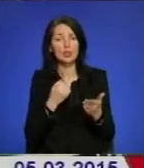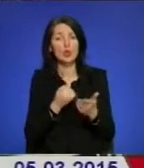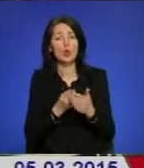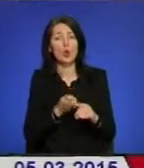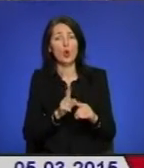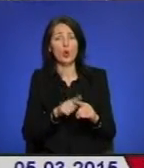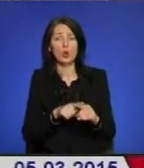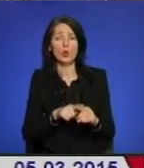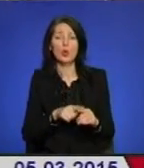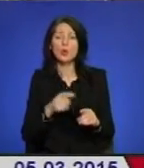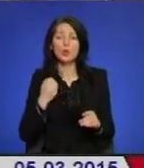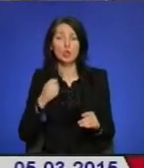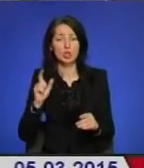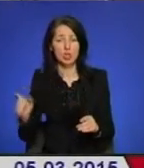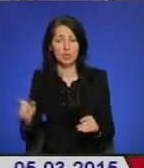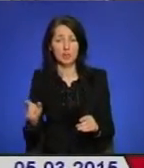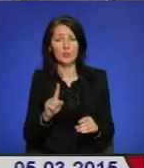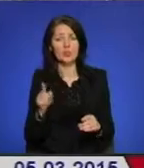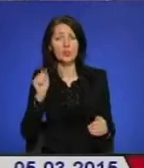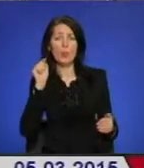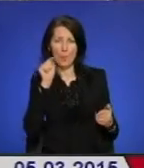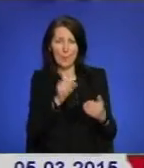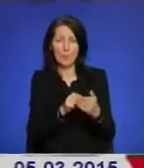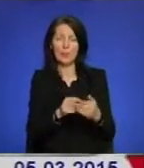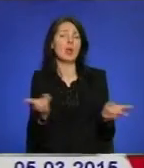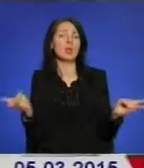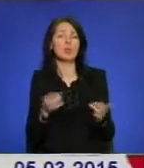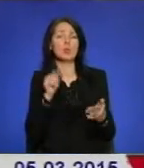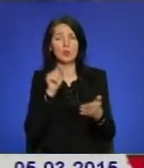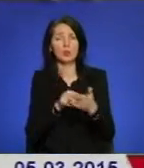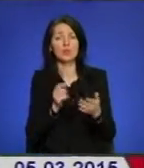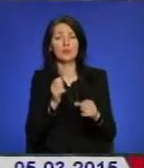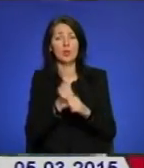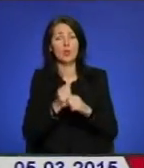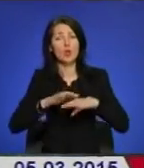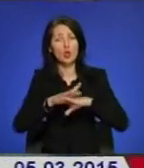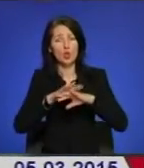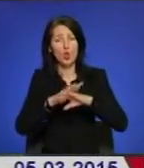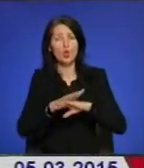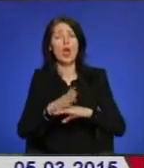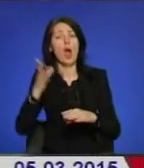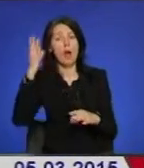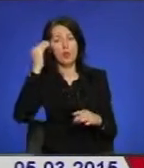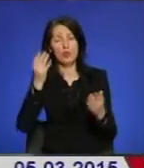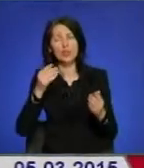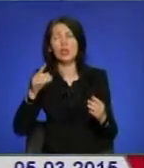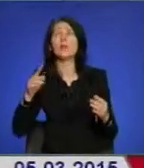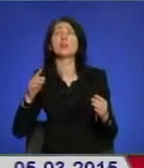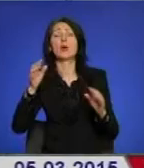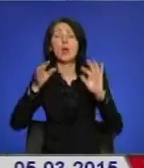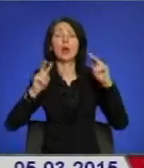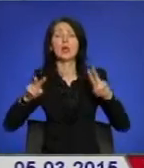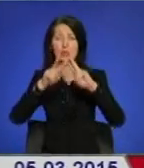відносяться серйозно. Щоб вразити потрібну ціль, проводять розрахунки, враховуючи навіть рух планети. Тому навідники повинні добре